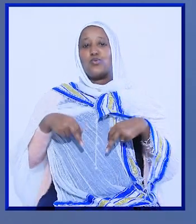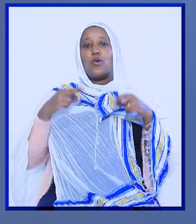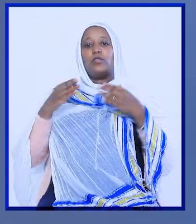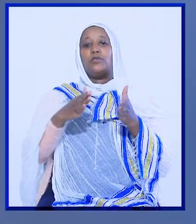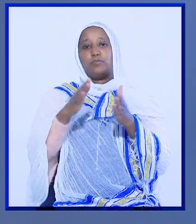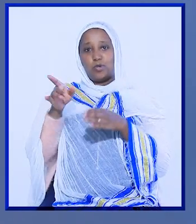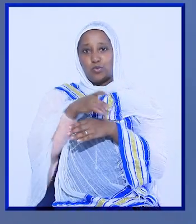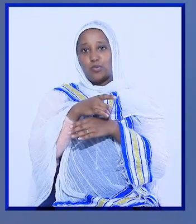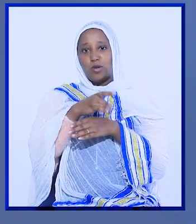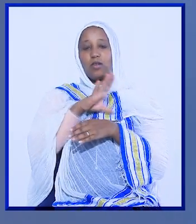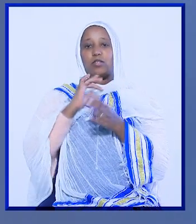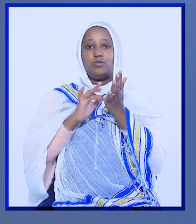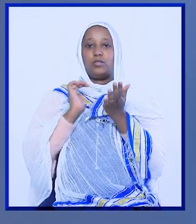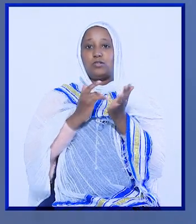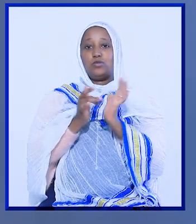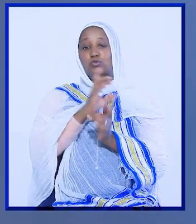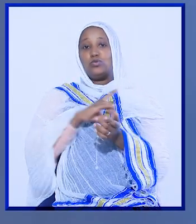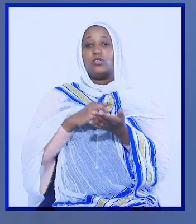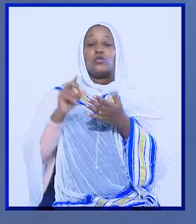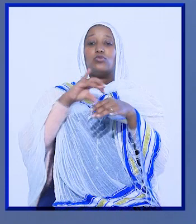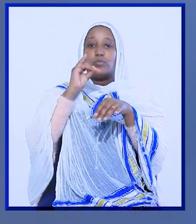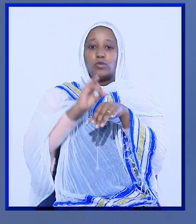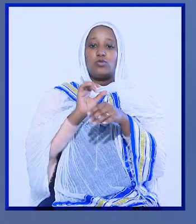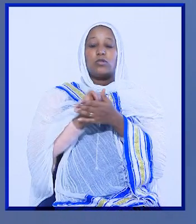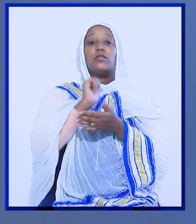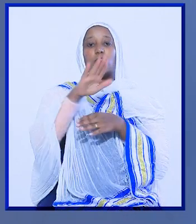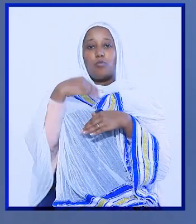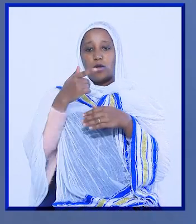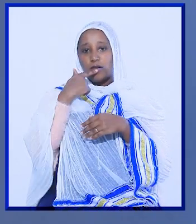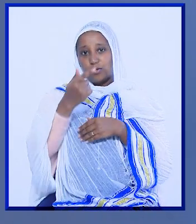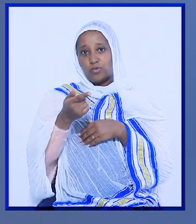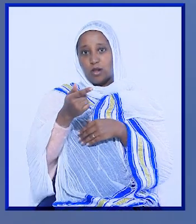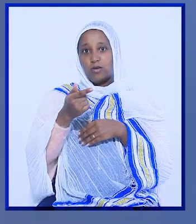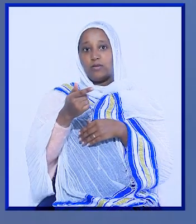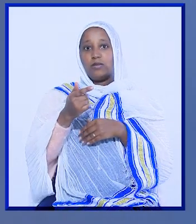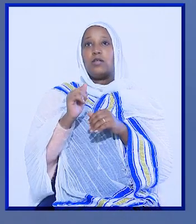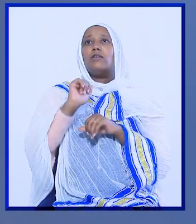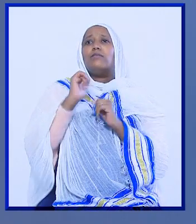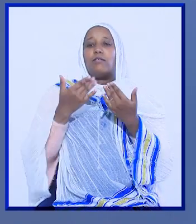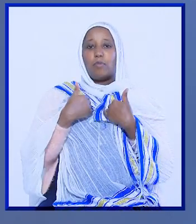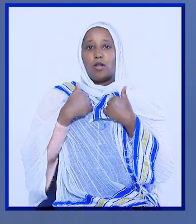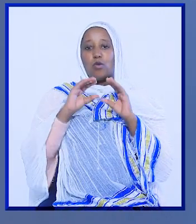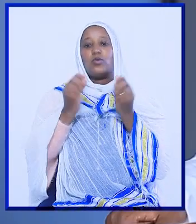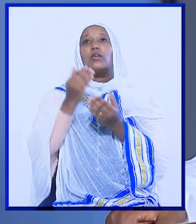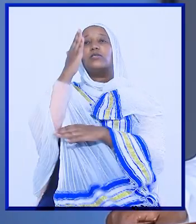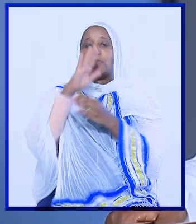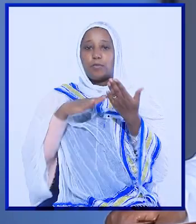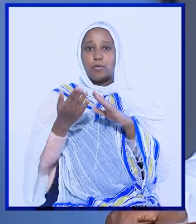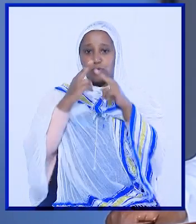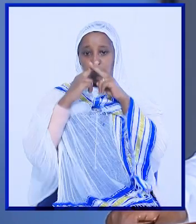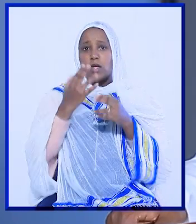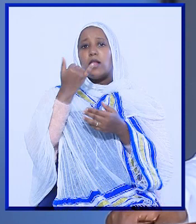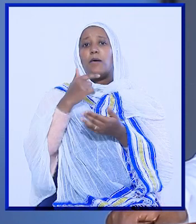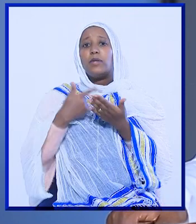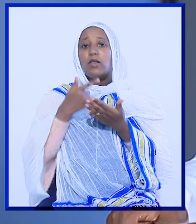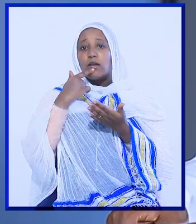ጌታችን መድኃኒታችን ኢየሱስ ክርስቶስ ለቅዱስ ጴጥሮስ ካደረው በኋላ የነገረው ነው። እንዴት ባለ ሁኔታ እግዚአብሔርን በሞት እንደሚያከብረው ለምንድን ነው